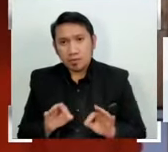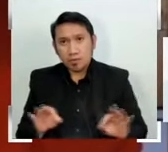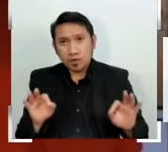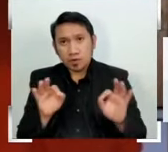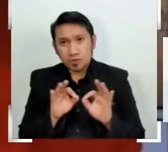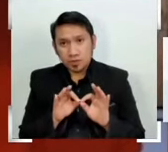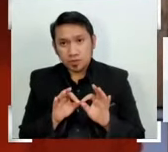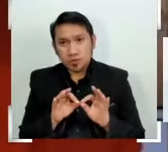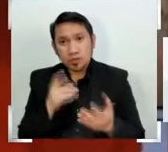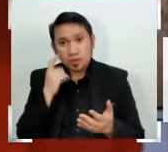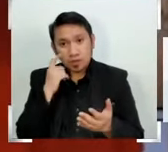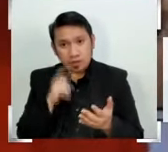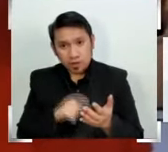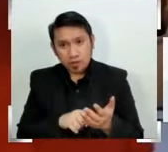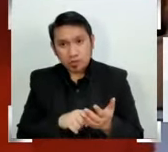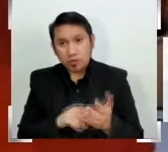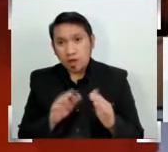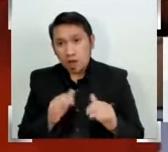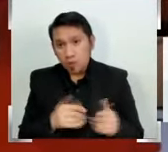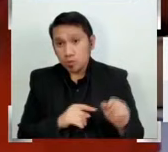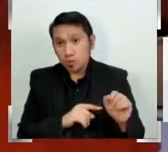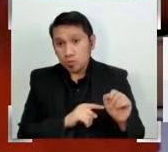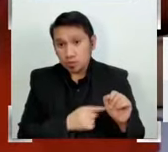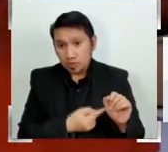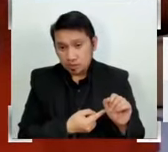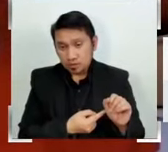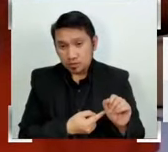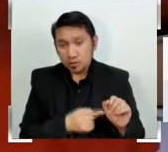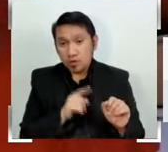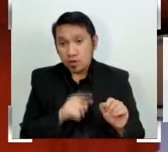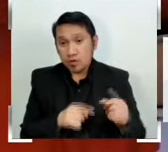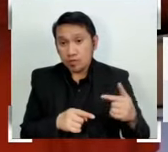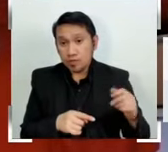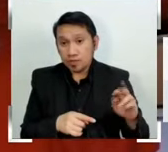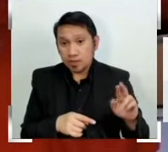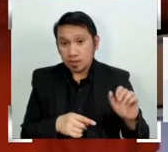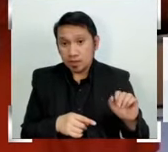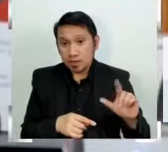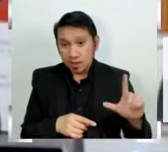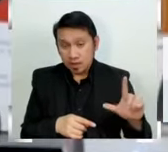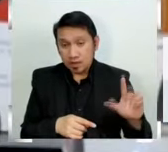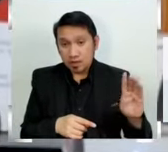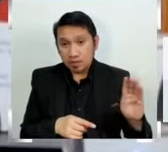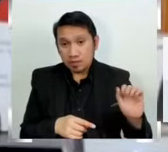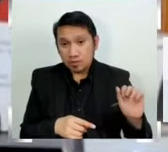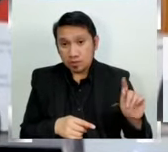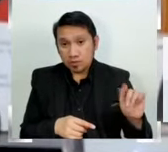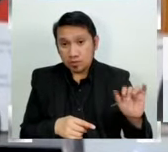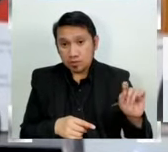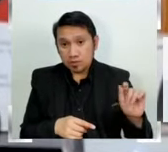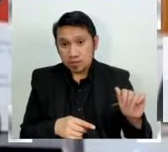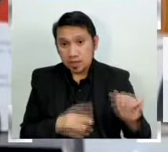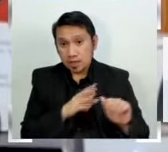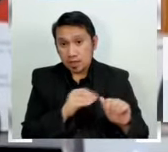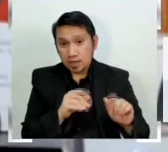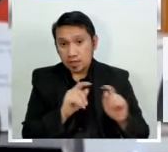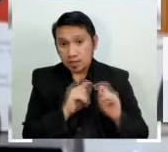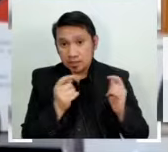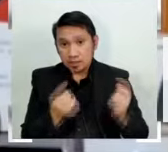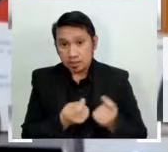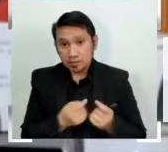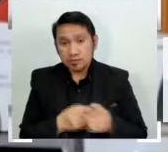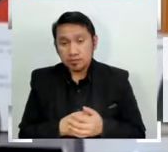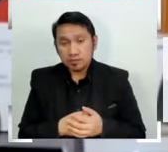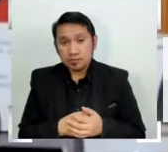the initiative of General Bautista and his team. Ayon sa interim chair ng NDF na humalili sa